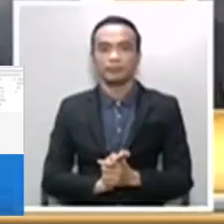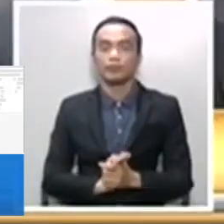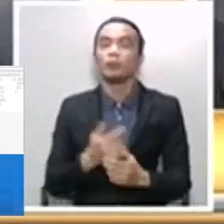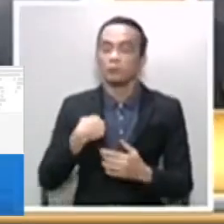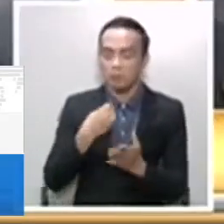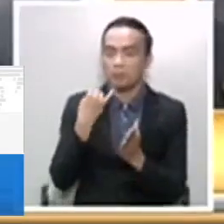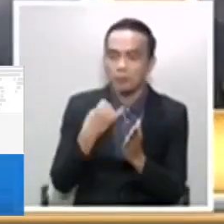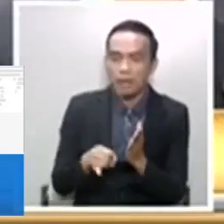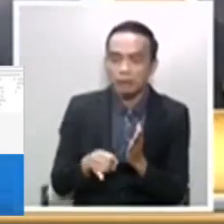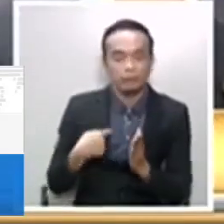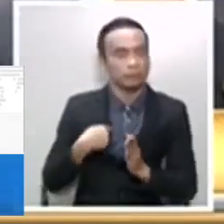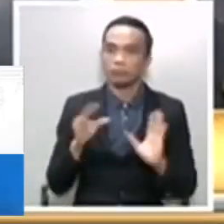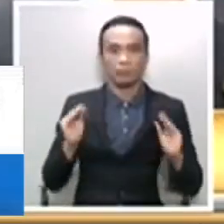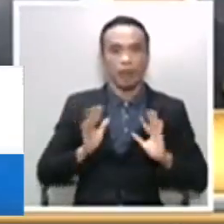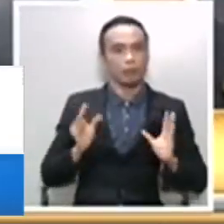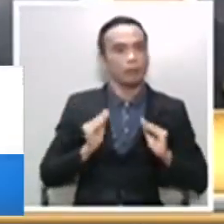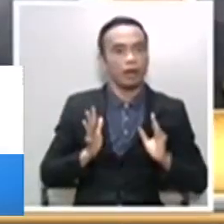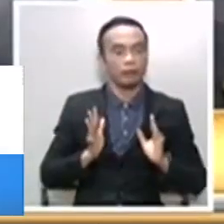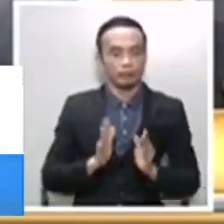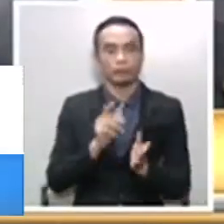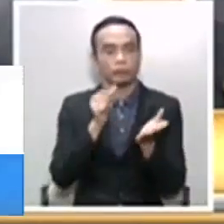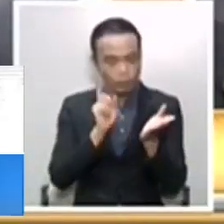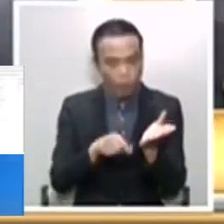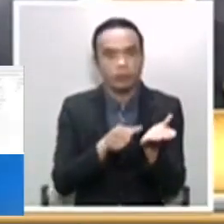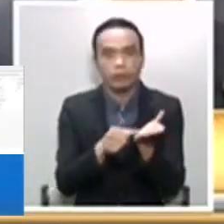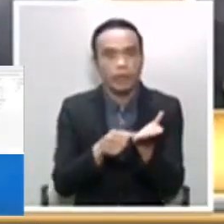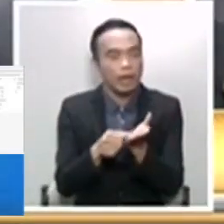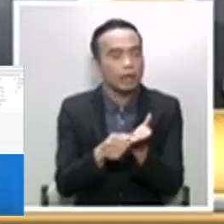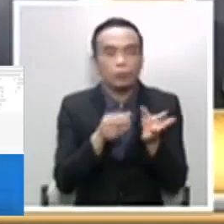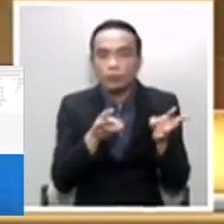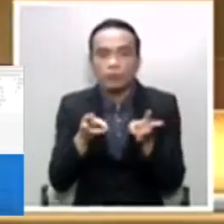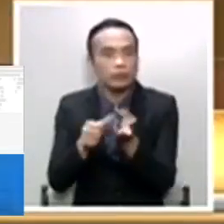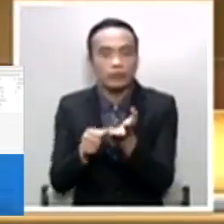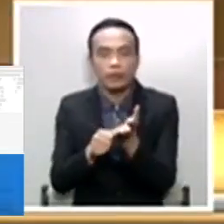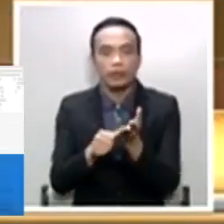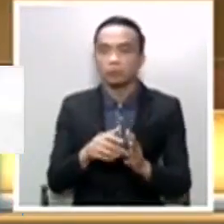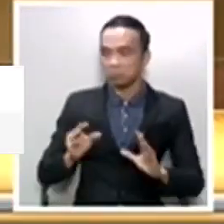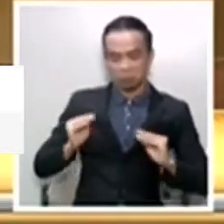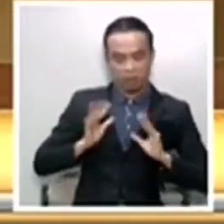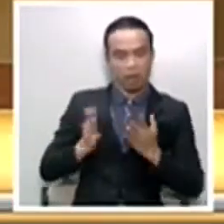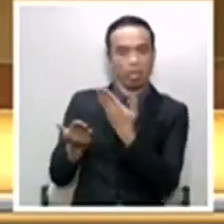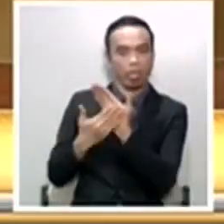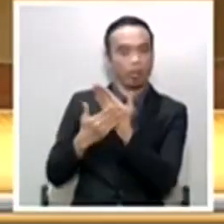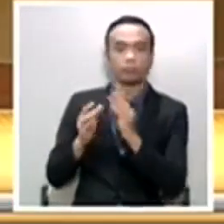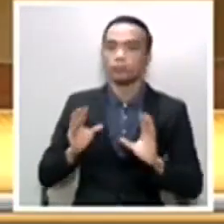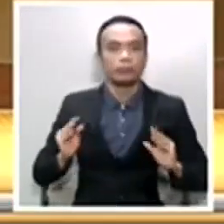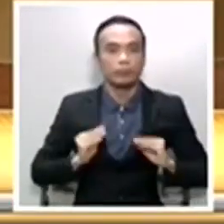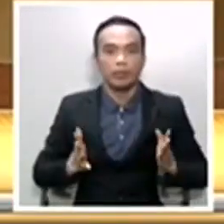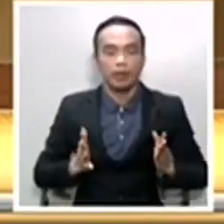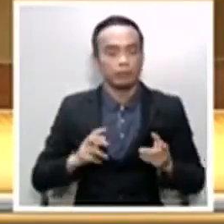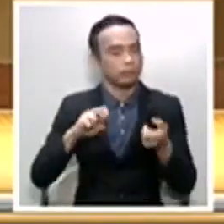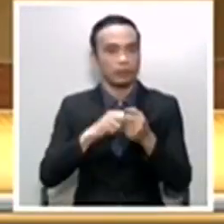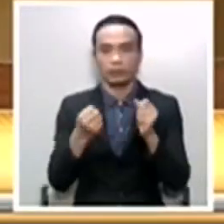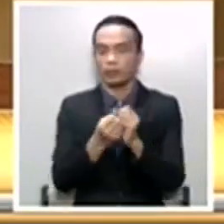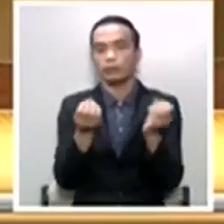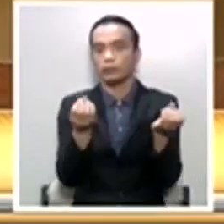ใดผิดสิ่งใดถูกและสมควรจะแก้ไขให้ถูกต้องอย่างไรได้ก่อให้เกิดความเสียหายเป็นลูก